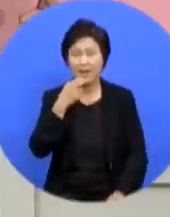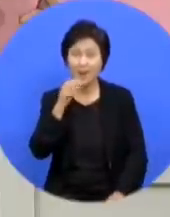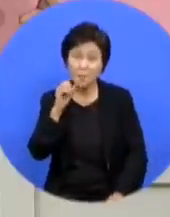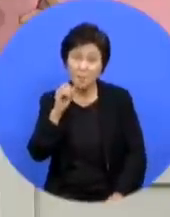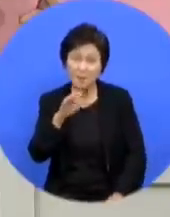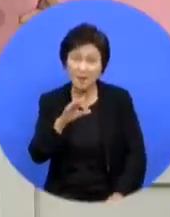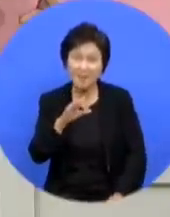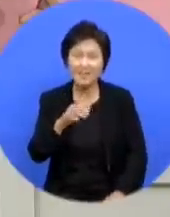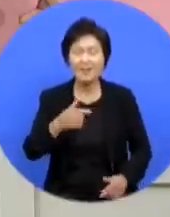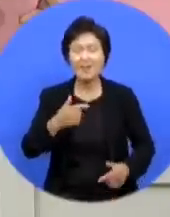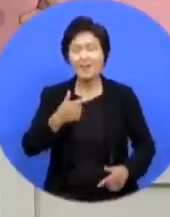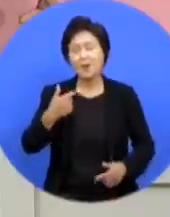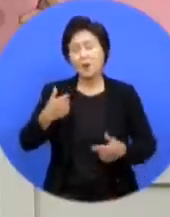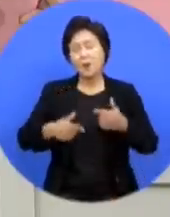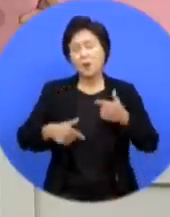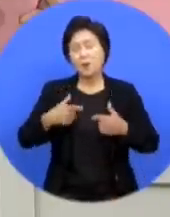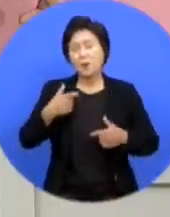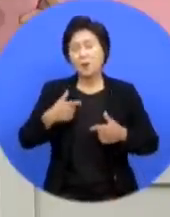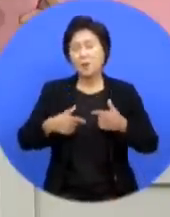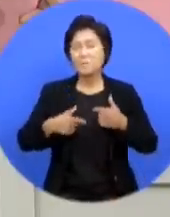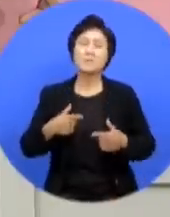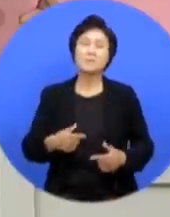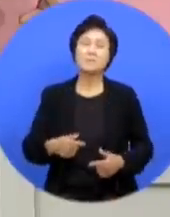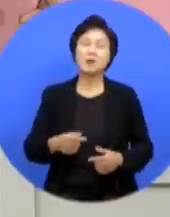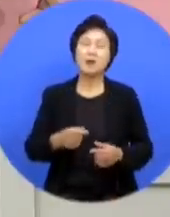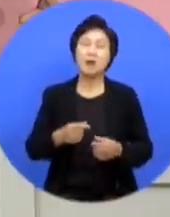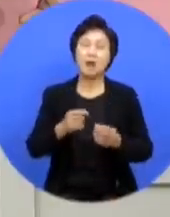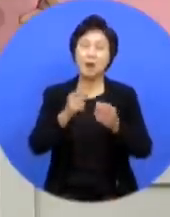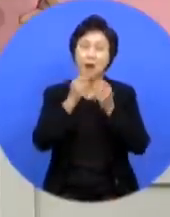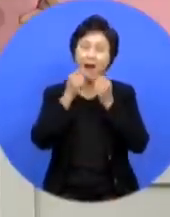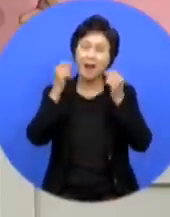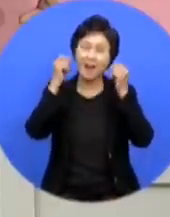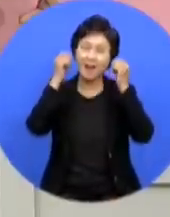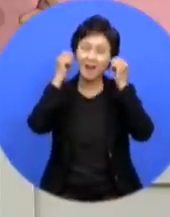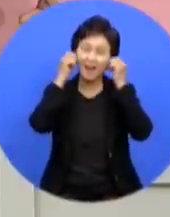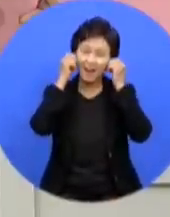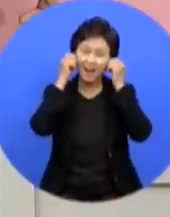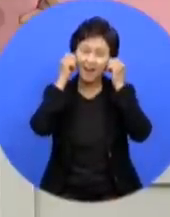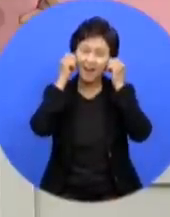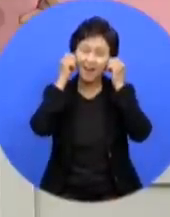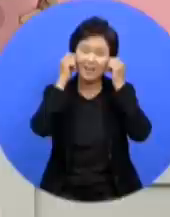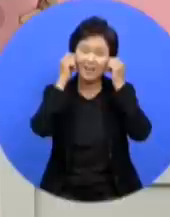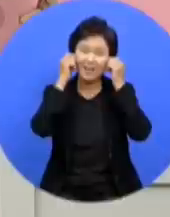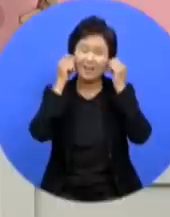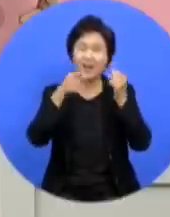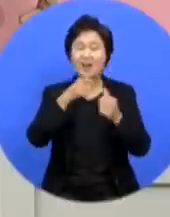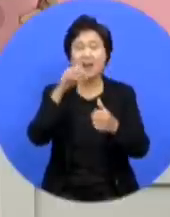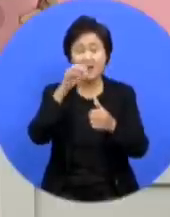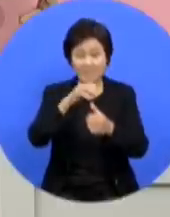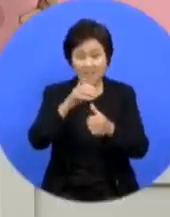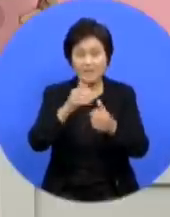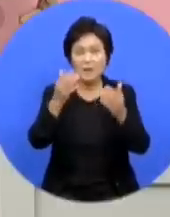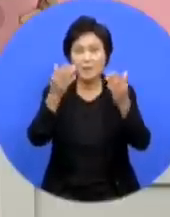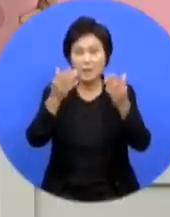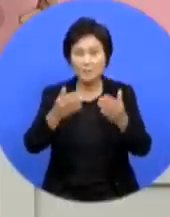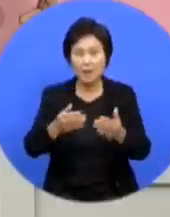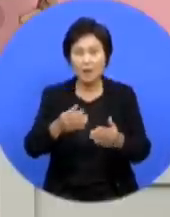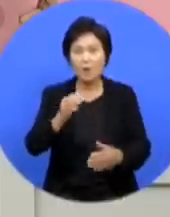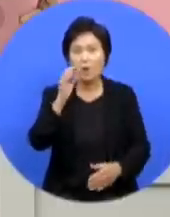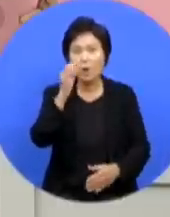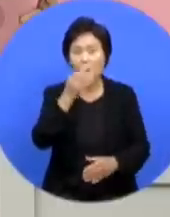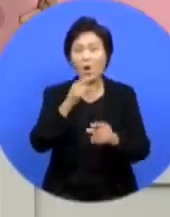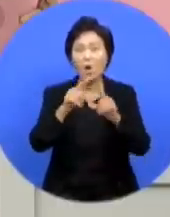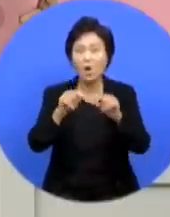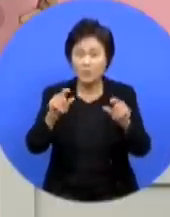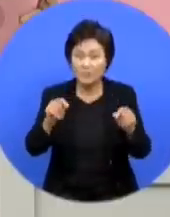목사님 그랬죠. 그 밝은 얼굴 그리고 세례를 받고 성찬까지 나누고 돌아갈 때